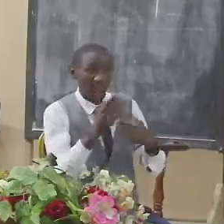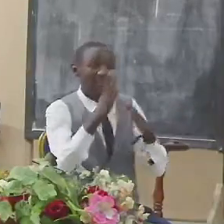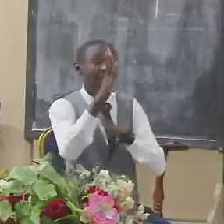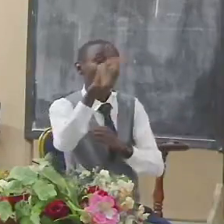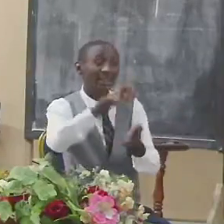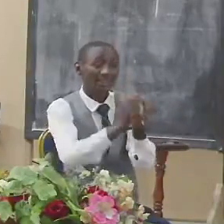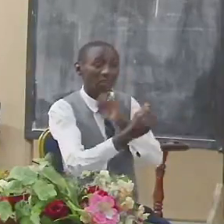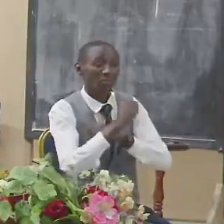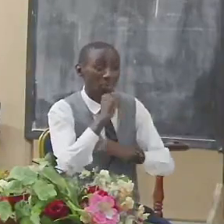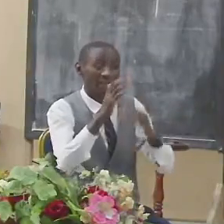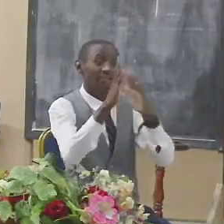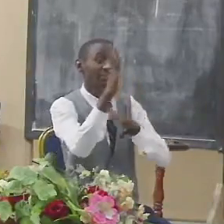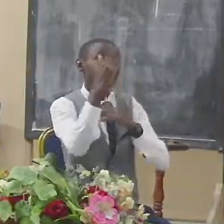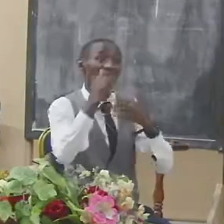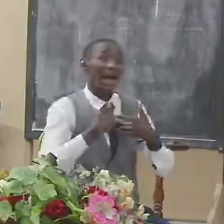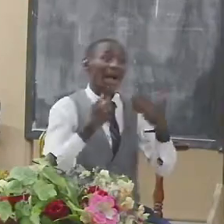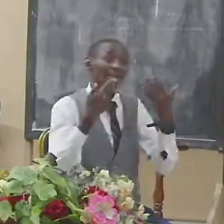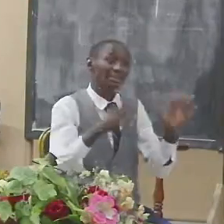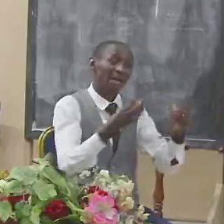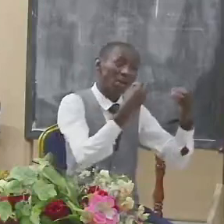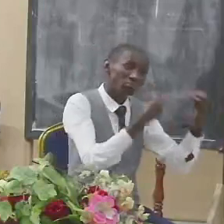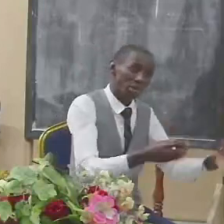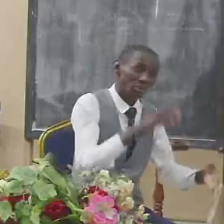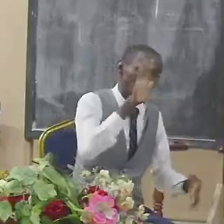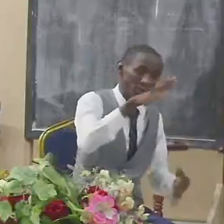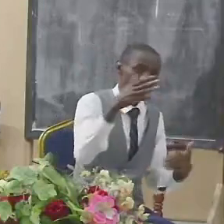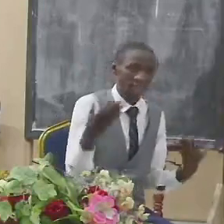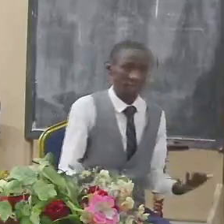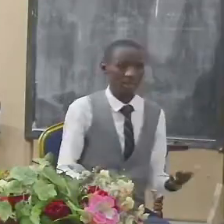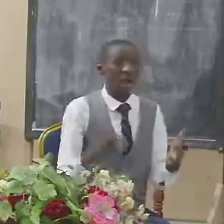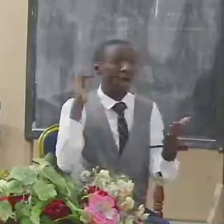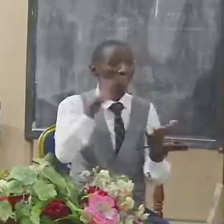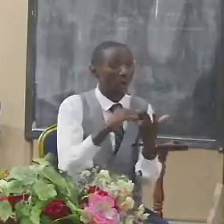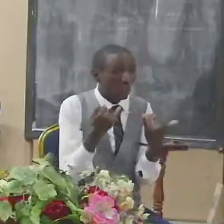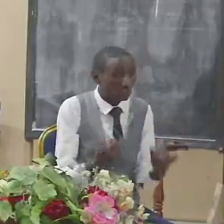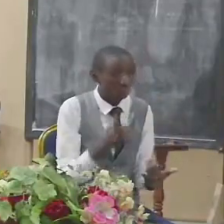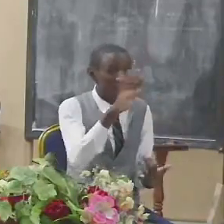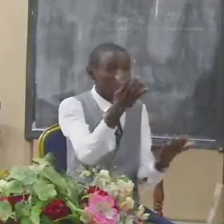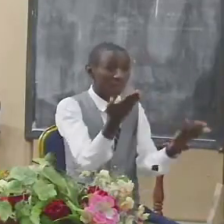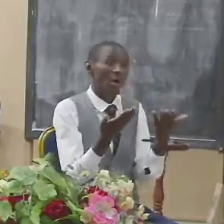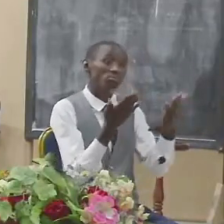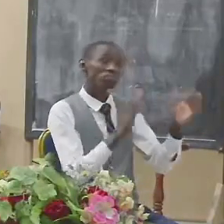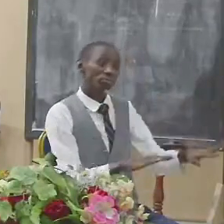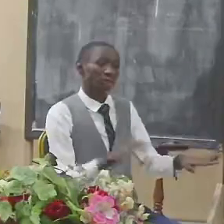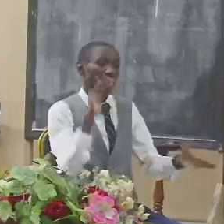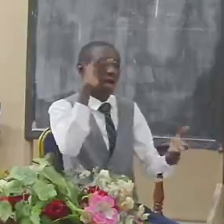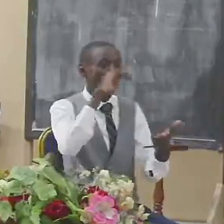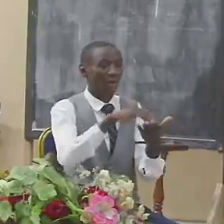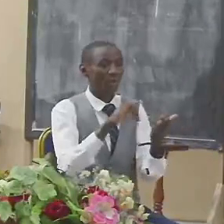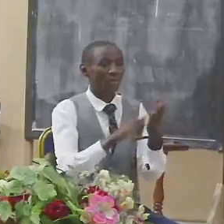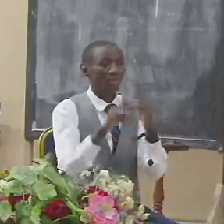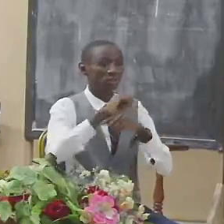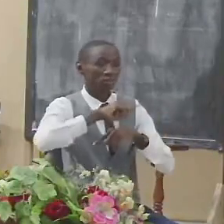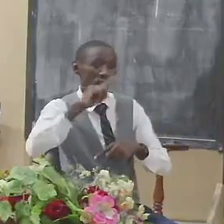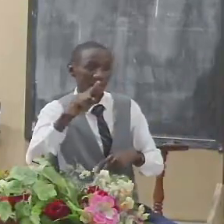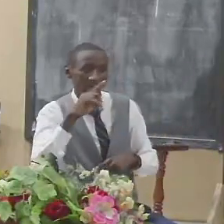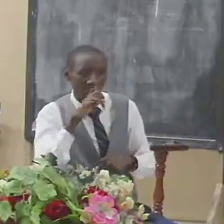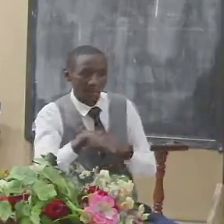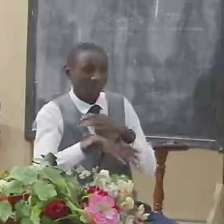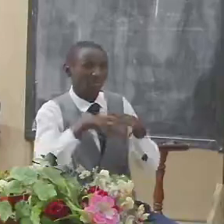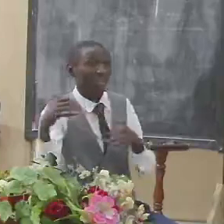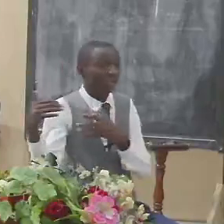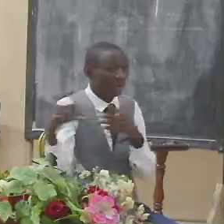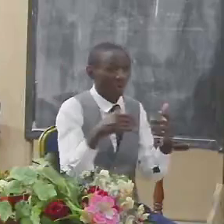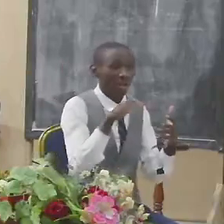Akamwambia mimi sitabadilika. Mungu alisha kuacha na leo leo utakufa. Et ce jour-là il est parti à la guerre. Na ile siku akaenda